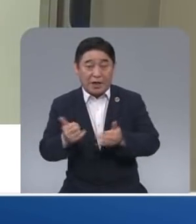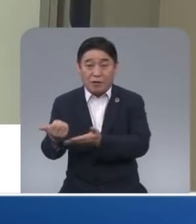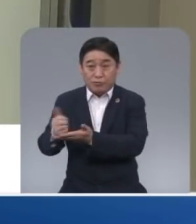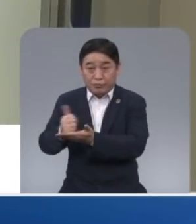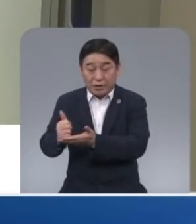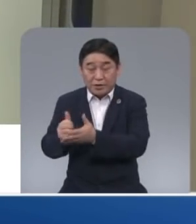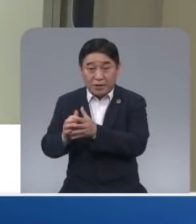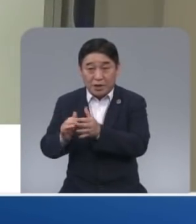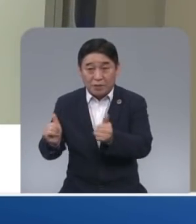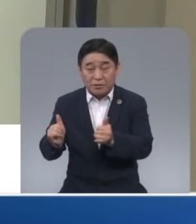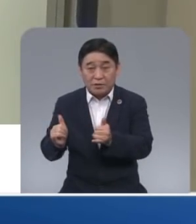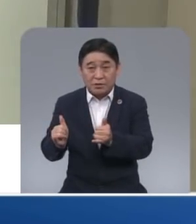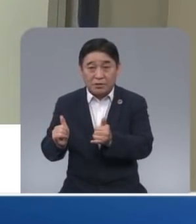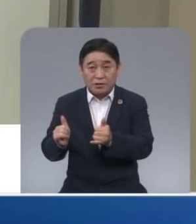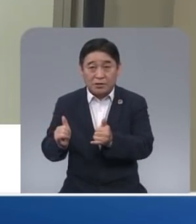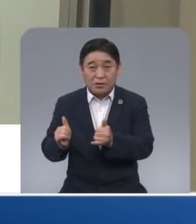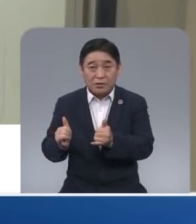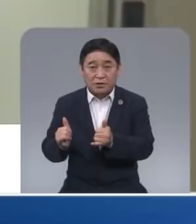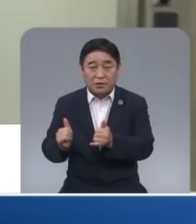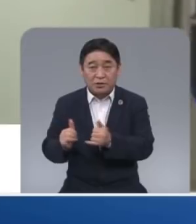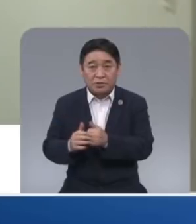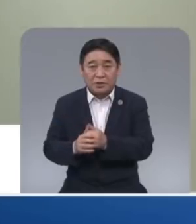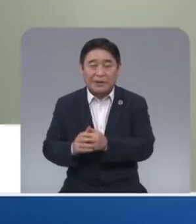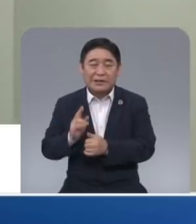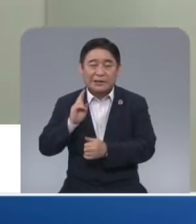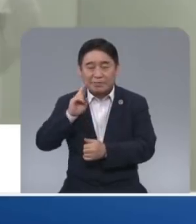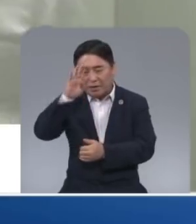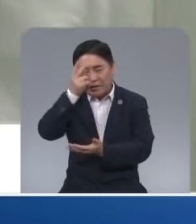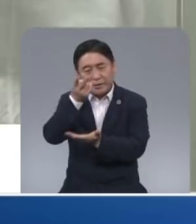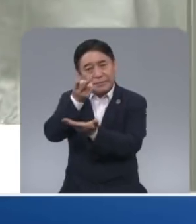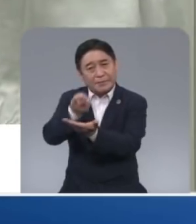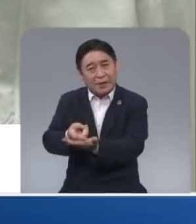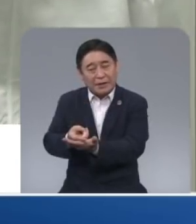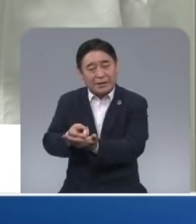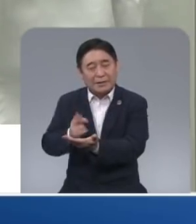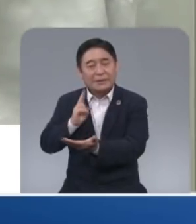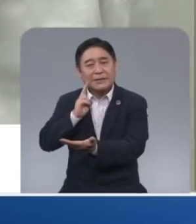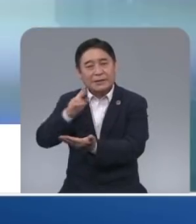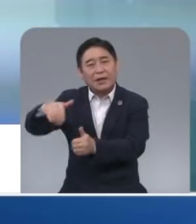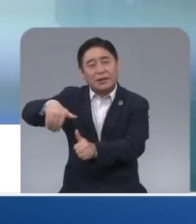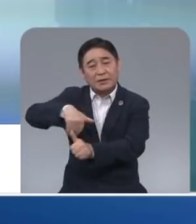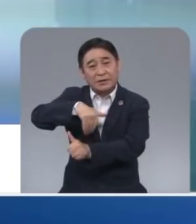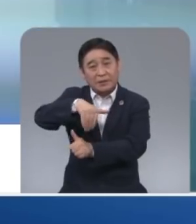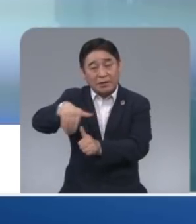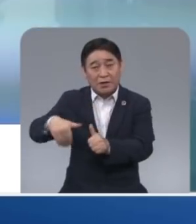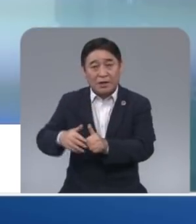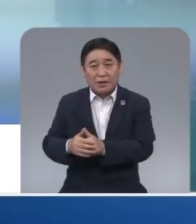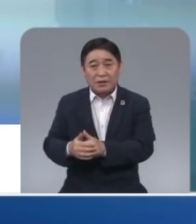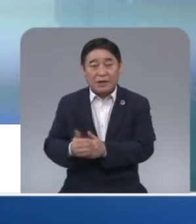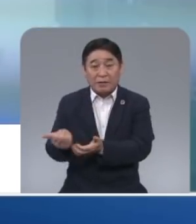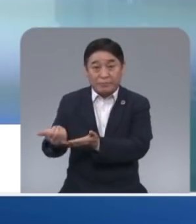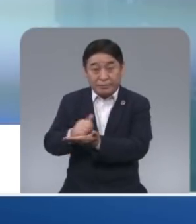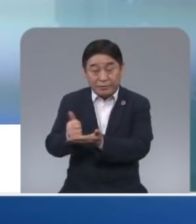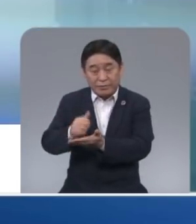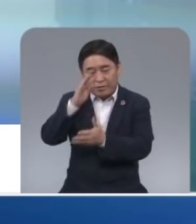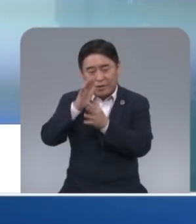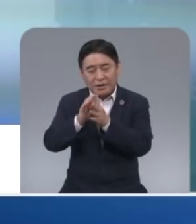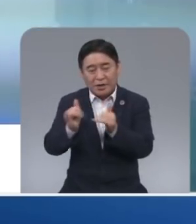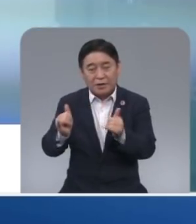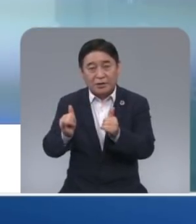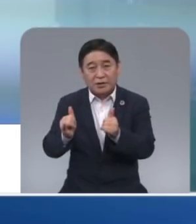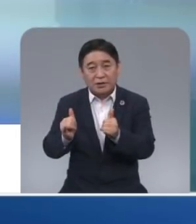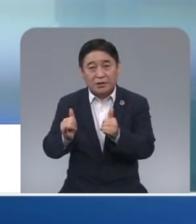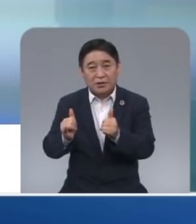위중은 정말로 이제 중환자실에 들어가야 되는 아주 심각한 상황이 네. 되겠죠. 위중증 환자는